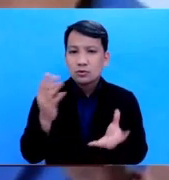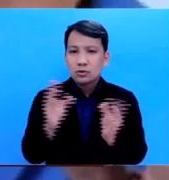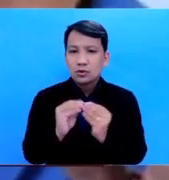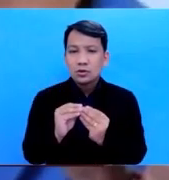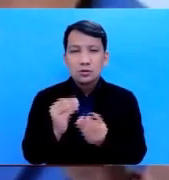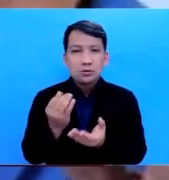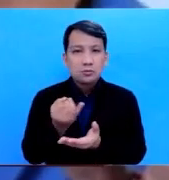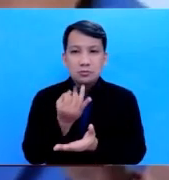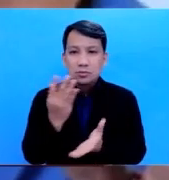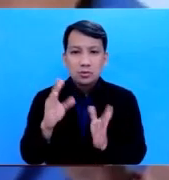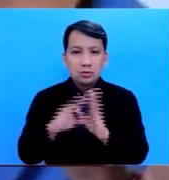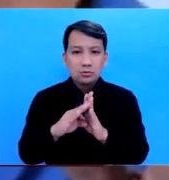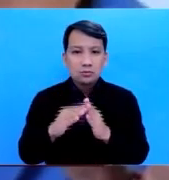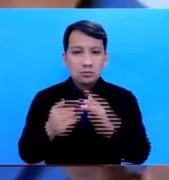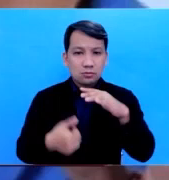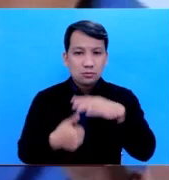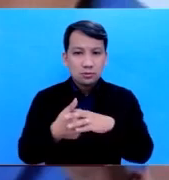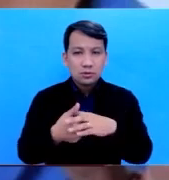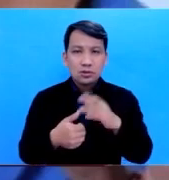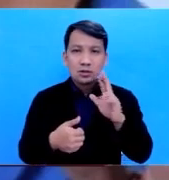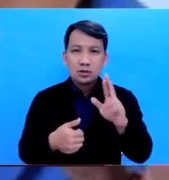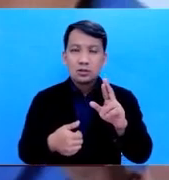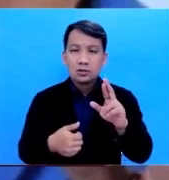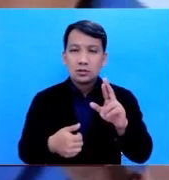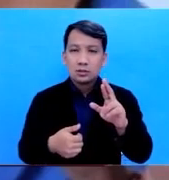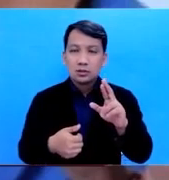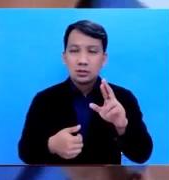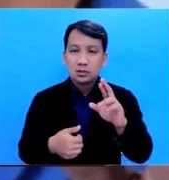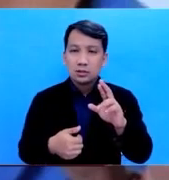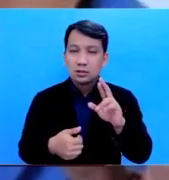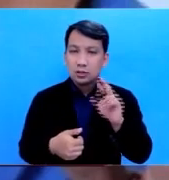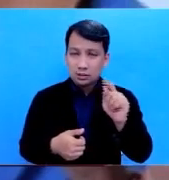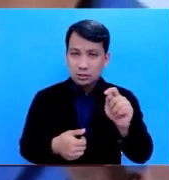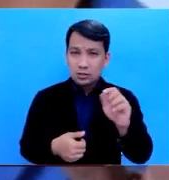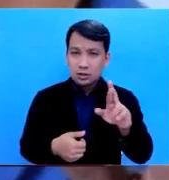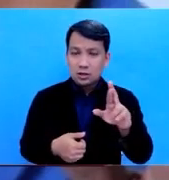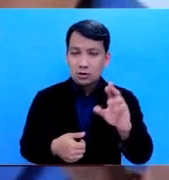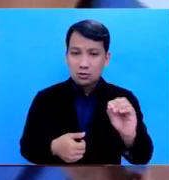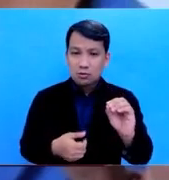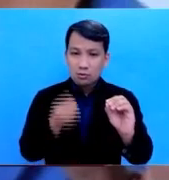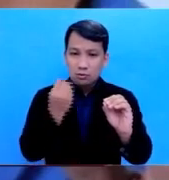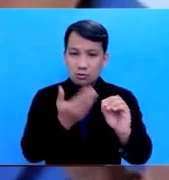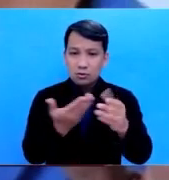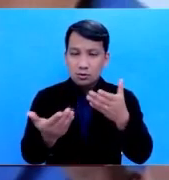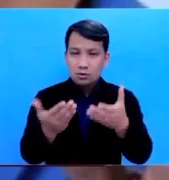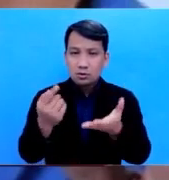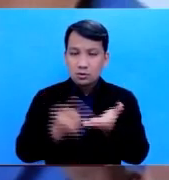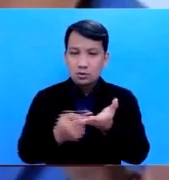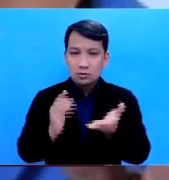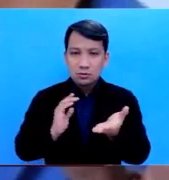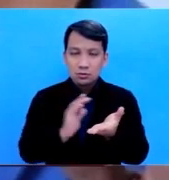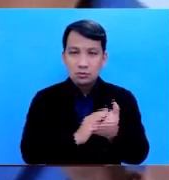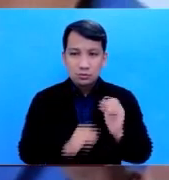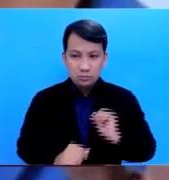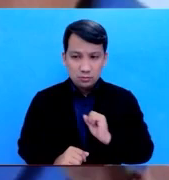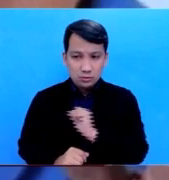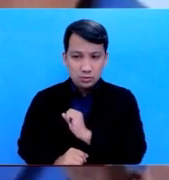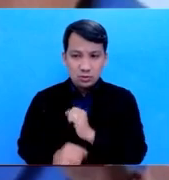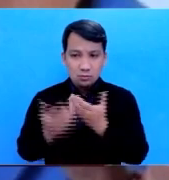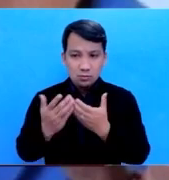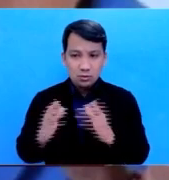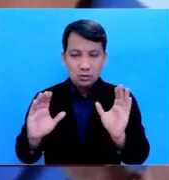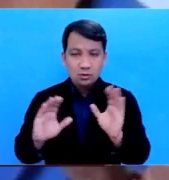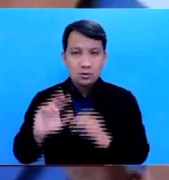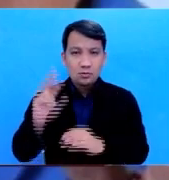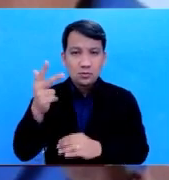kung maglalabas ng TRO ang Korte Suprema at hindi na makakapagdaos ng sesyon ng Kamara at Senado matapos ang ikatlong